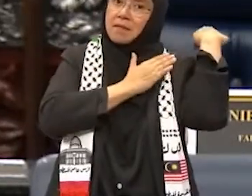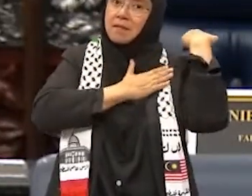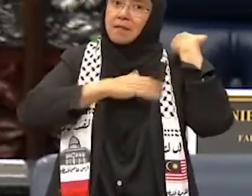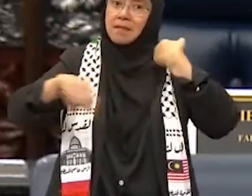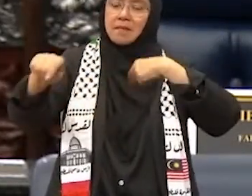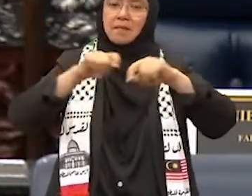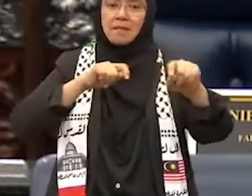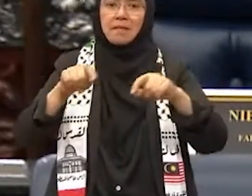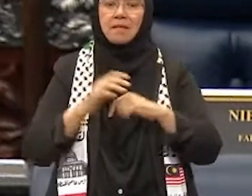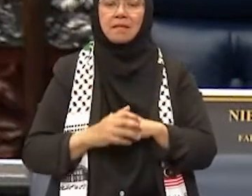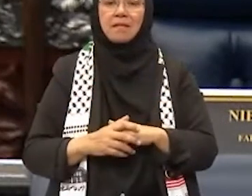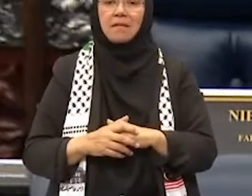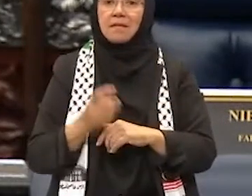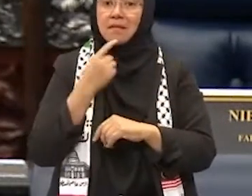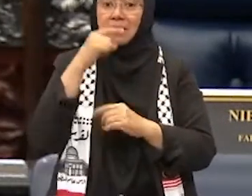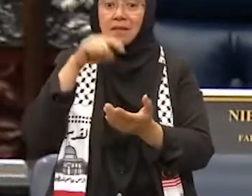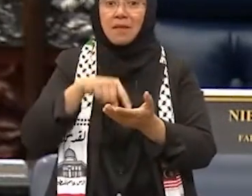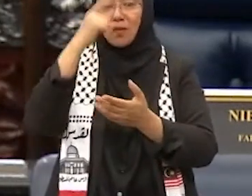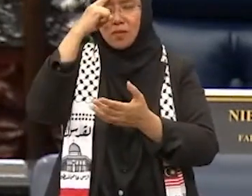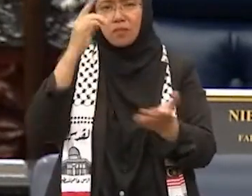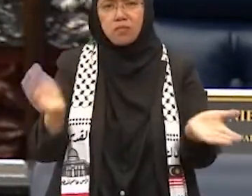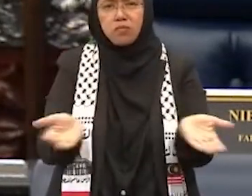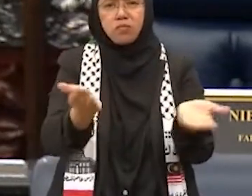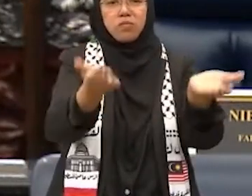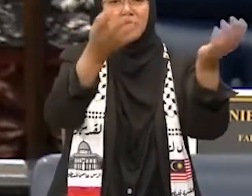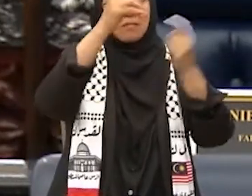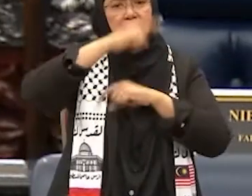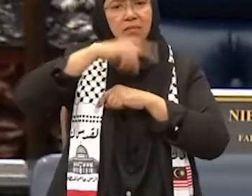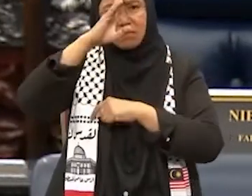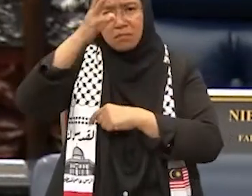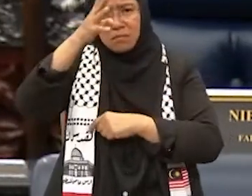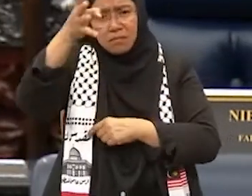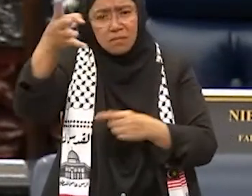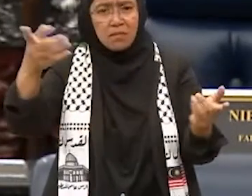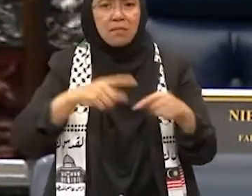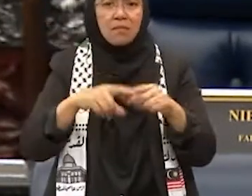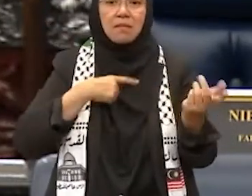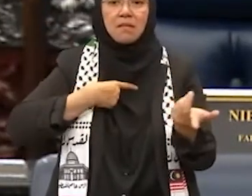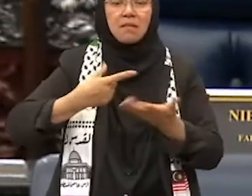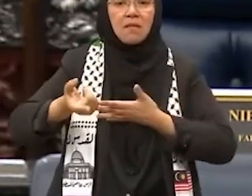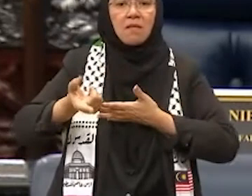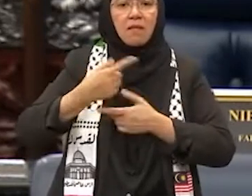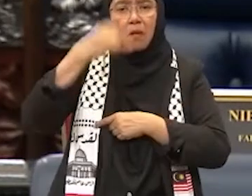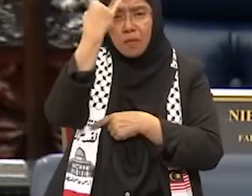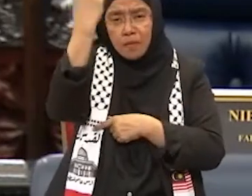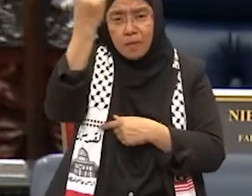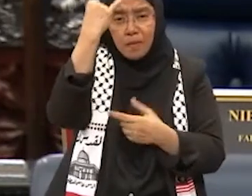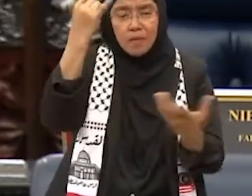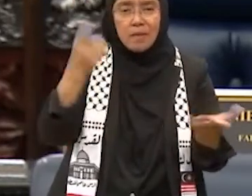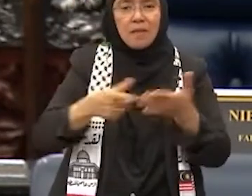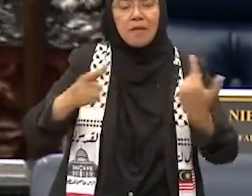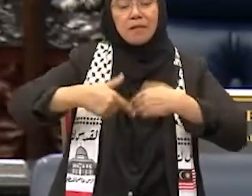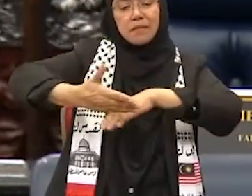pendekatan ini bertujuan untuk memupuk kreativiti Inovasi dan pertumbuhan sihat dalam industri dengan mengikuti garis